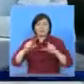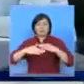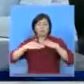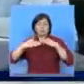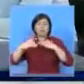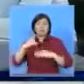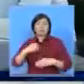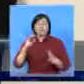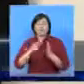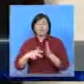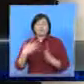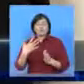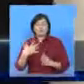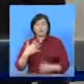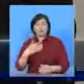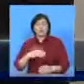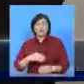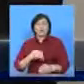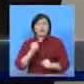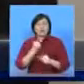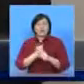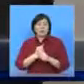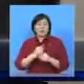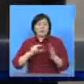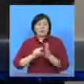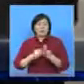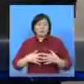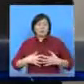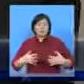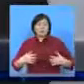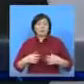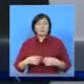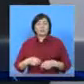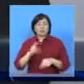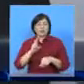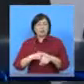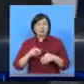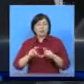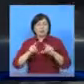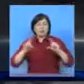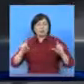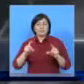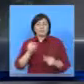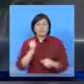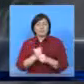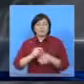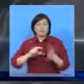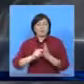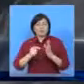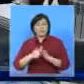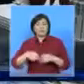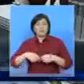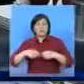около 185 квадратных метров работают отдел ветеринарии, опорный пункт полиции, действует офис «Открытый